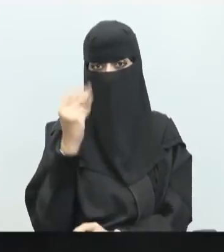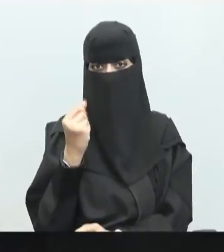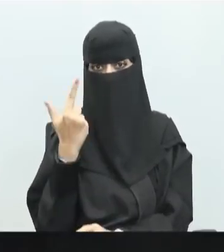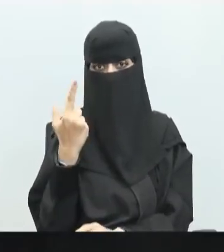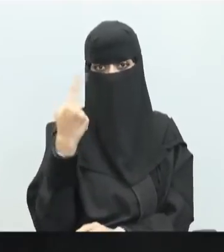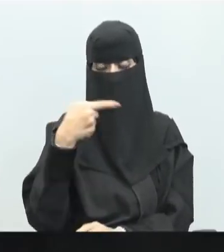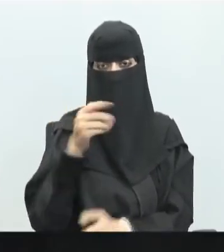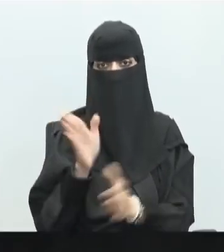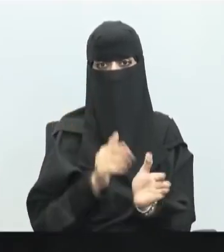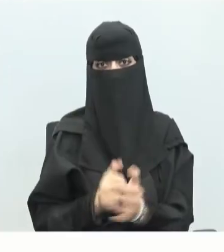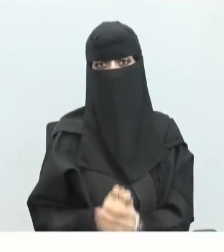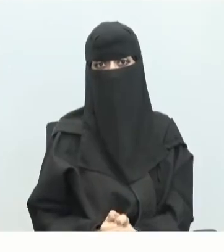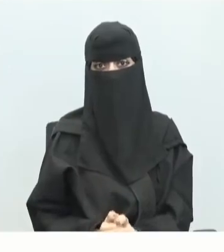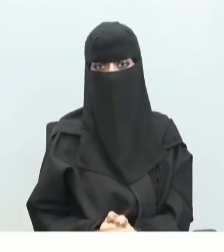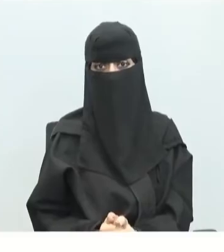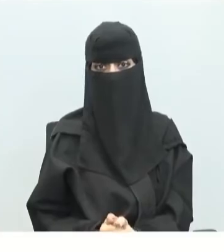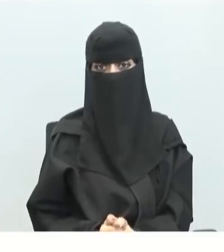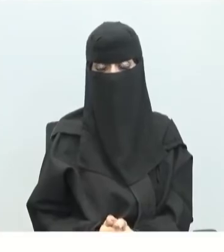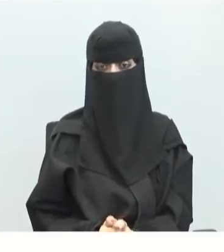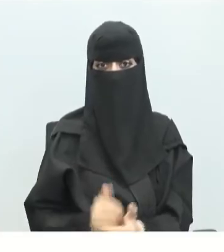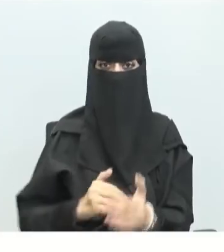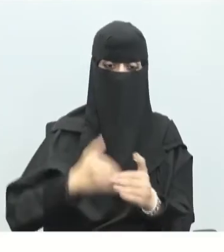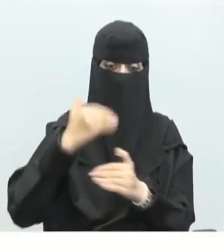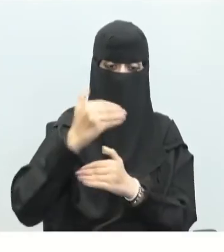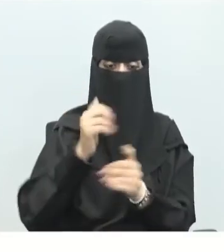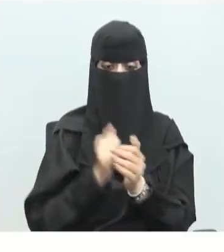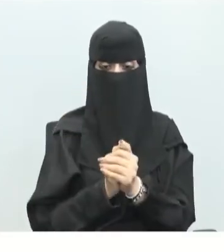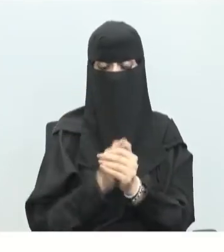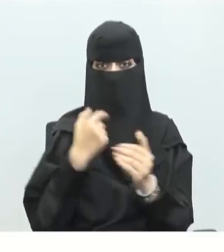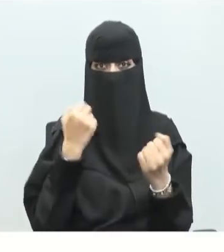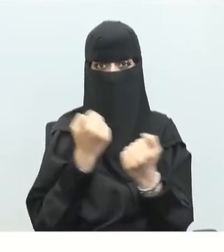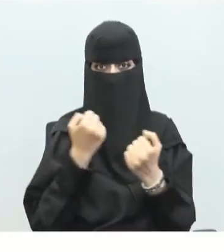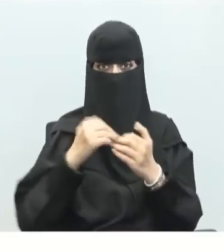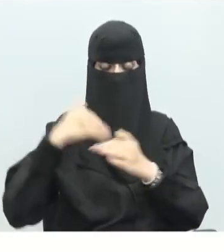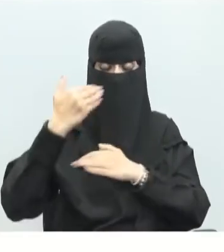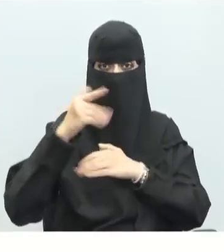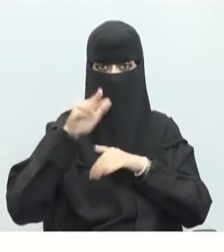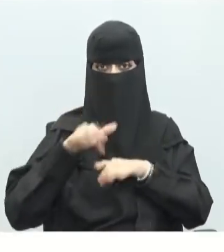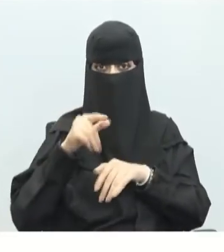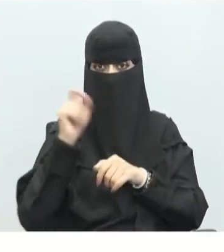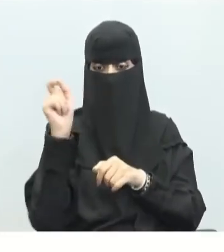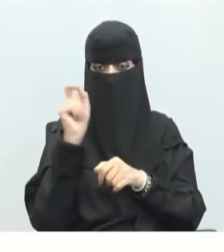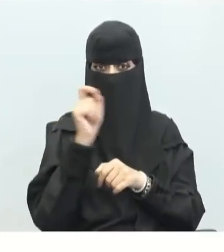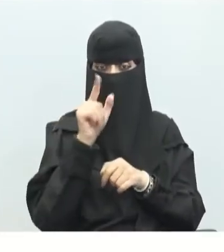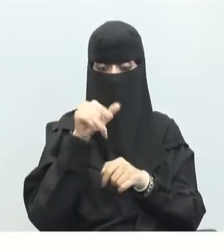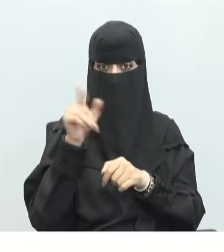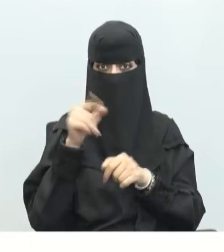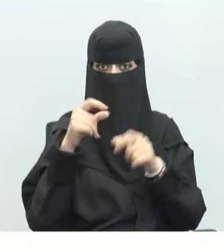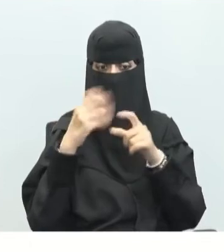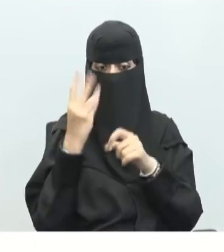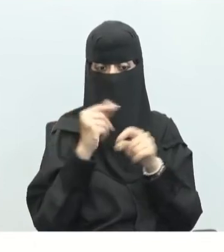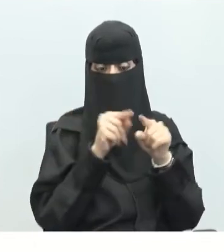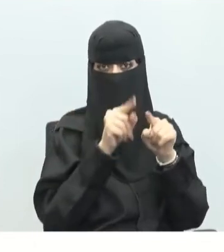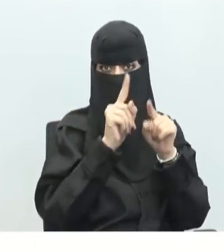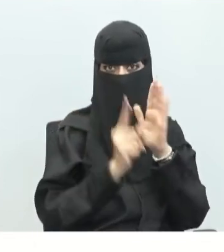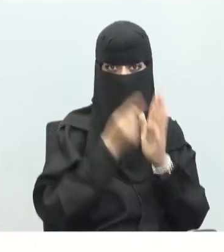17 ننتقل الى التمرين الاخر يمرر الطالب قدمه على العدد